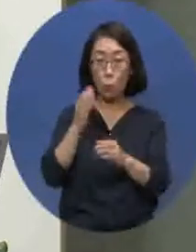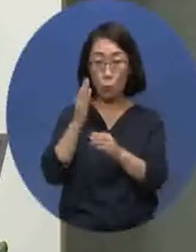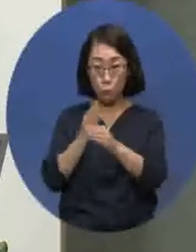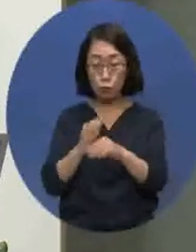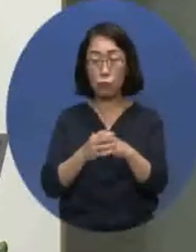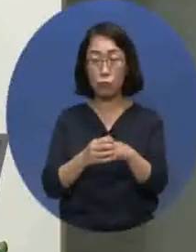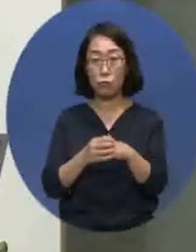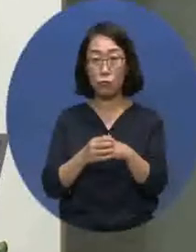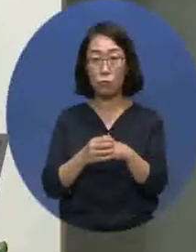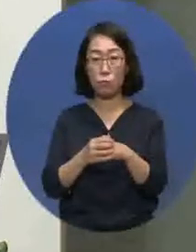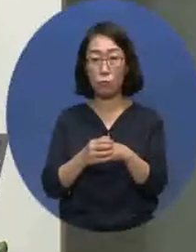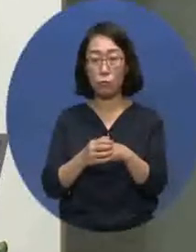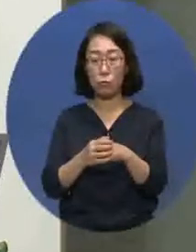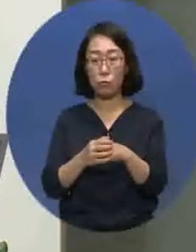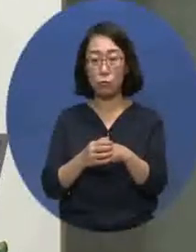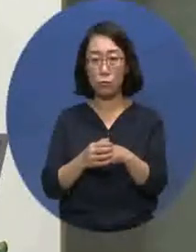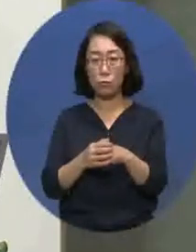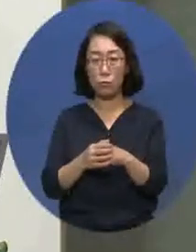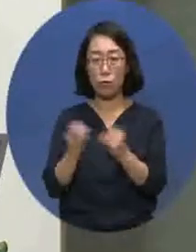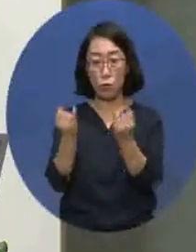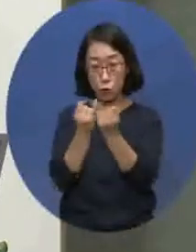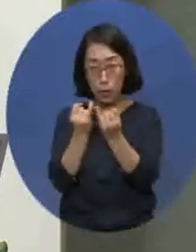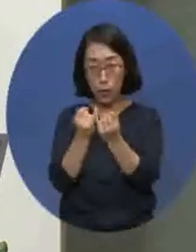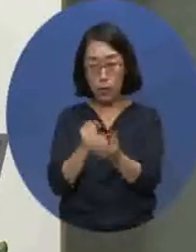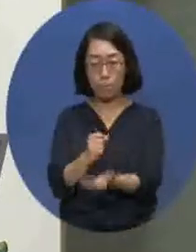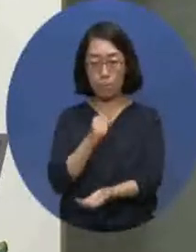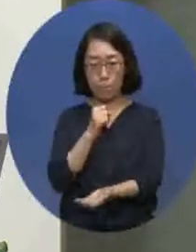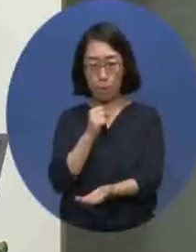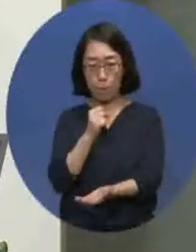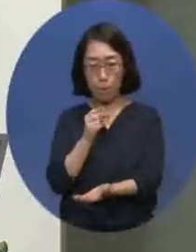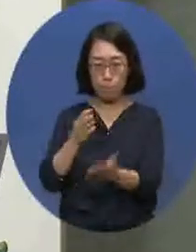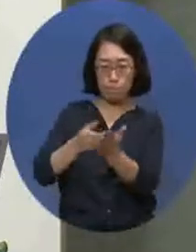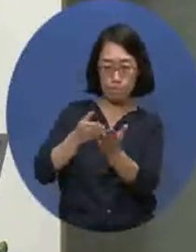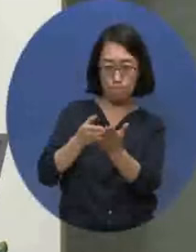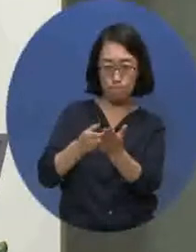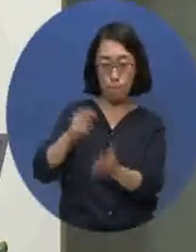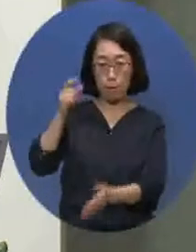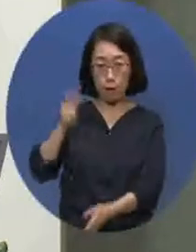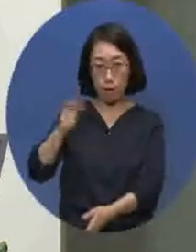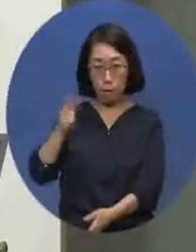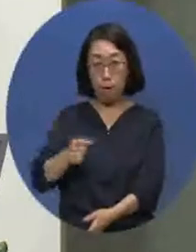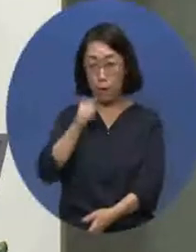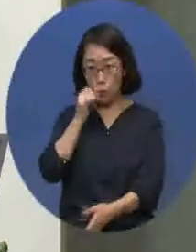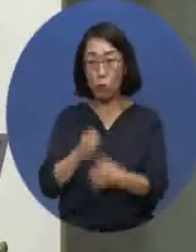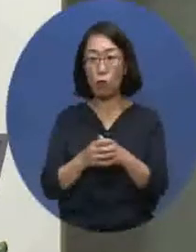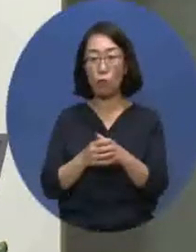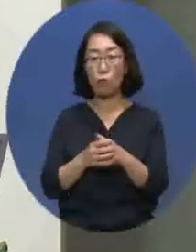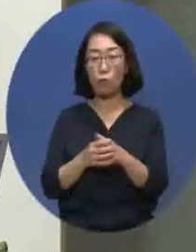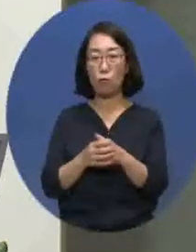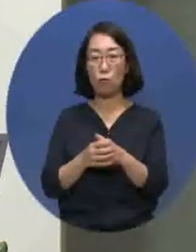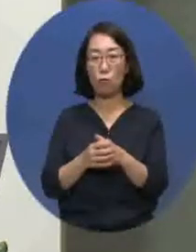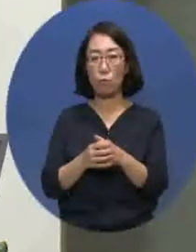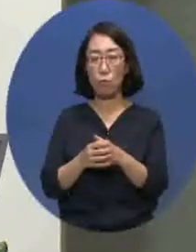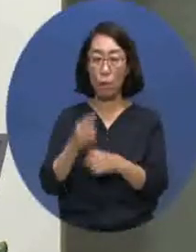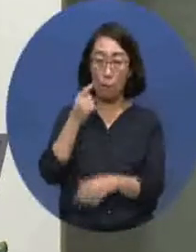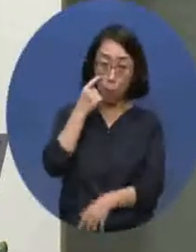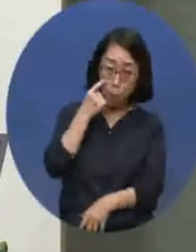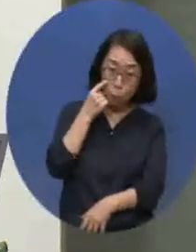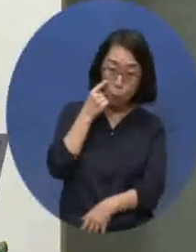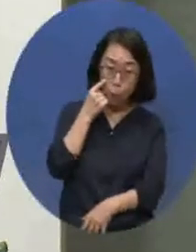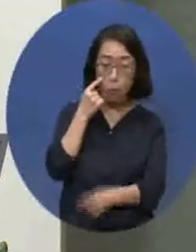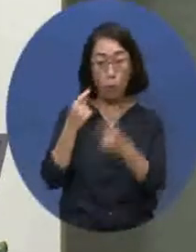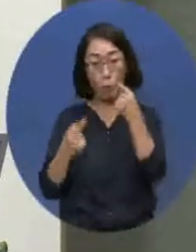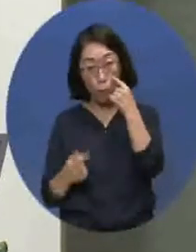에 발언을 쎄게 하는 분들이 굉장히 꽤 많이 두드러지게 보이고 있고